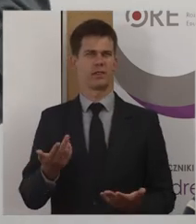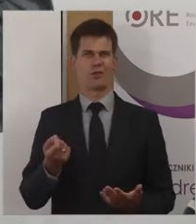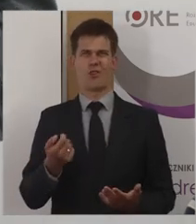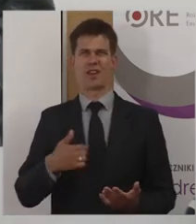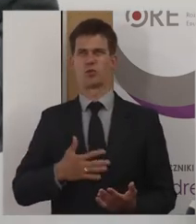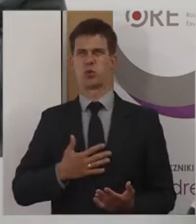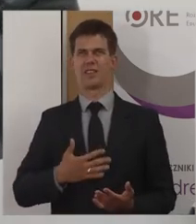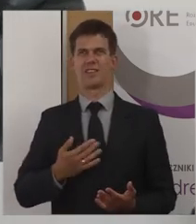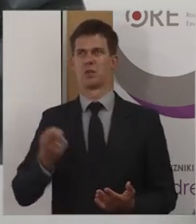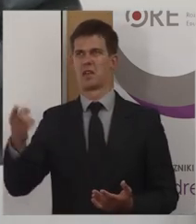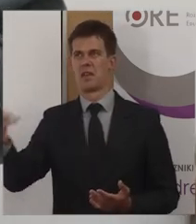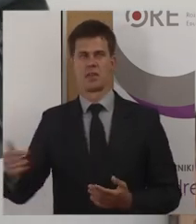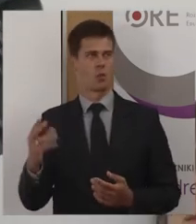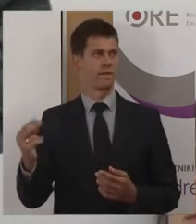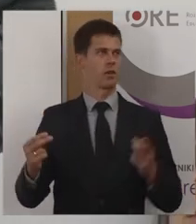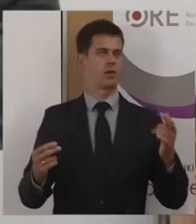państwo to wyjaśnicie, bo